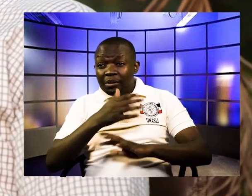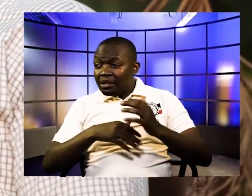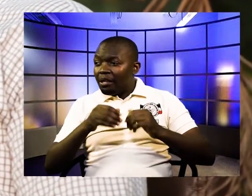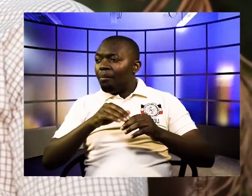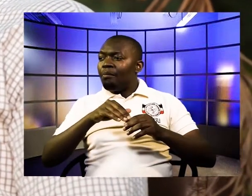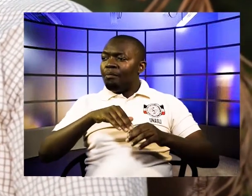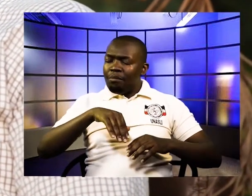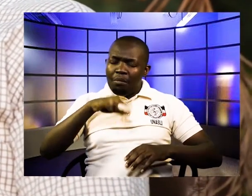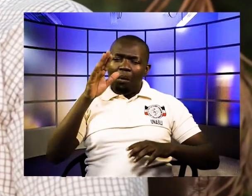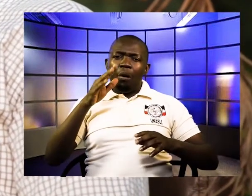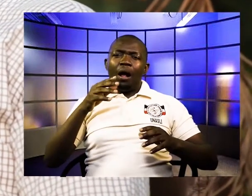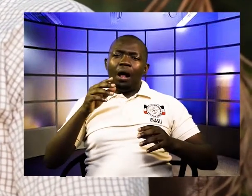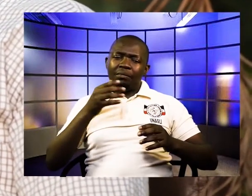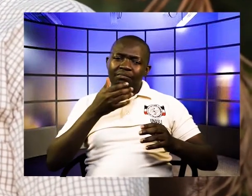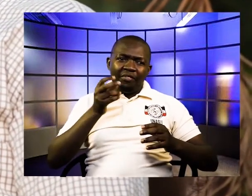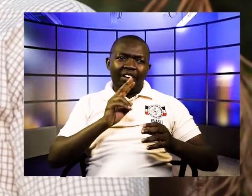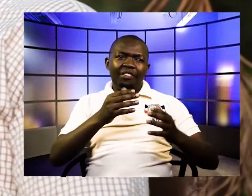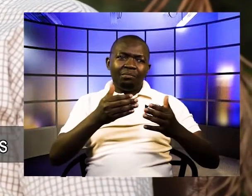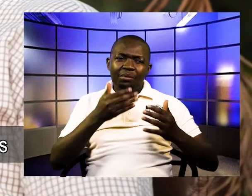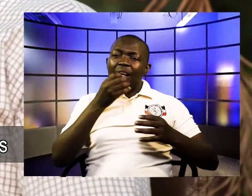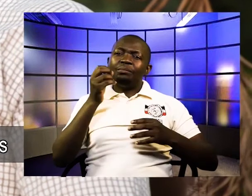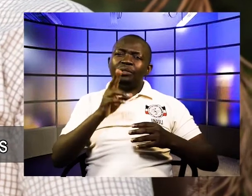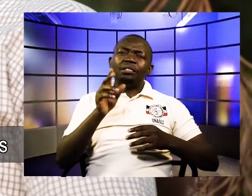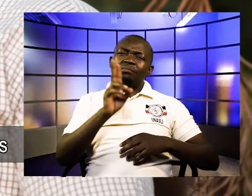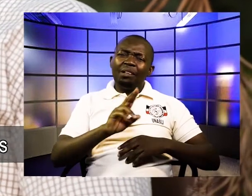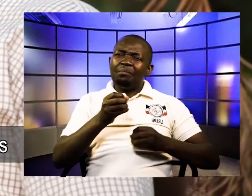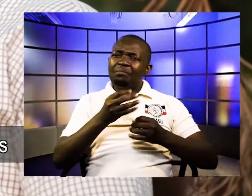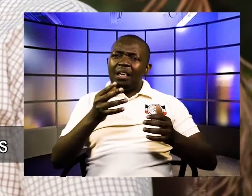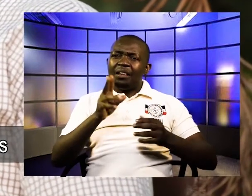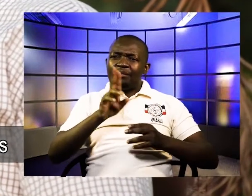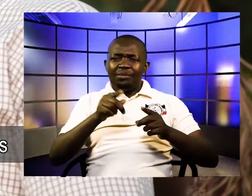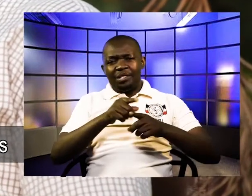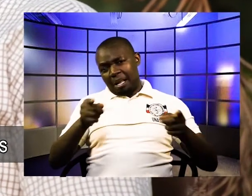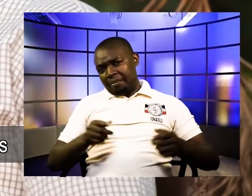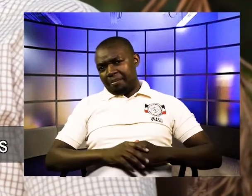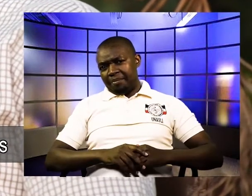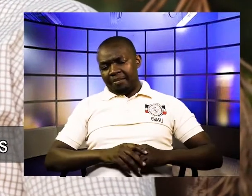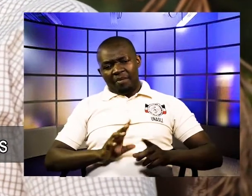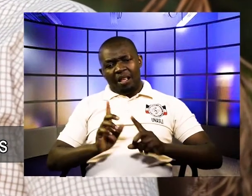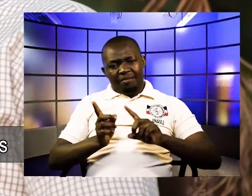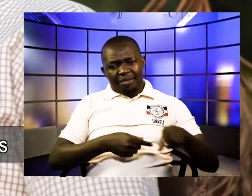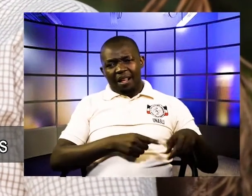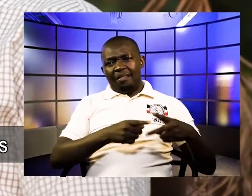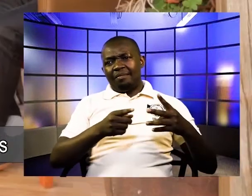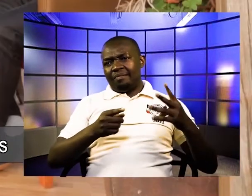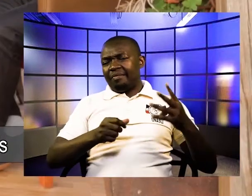are more likely to be abused. Baka basanyizibwa okulekebwa awo